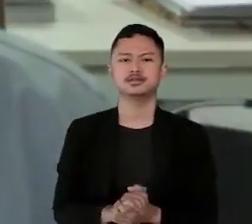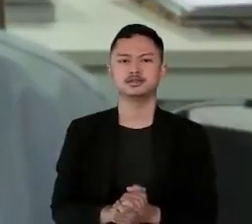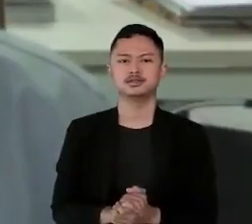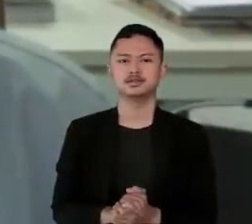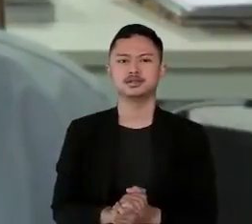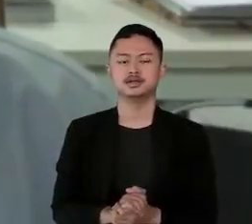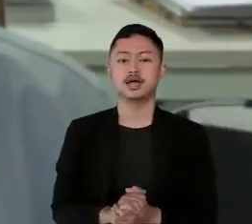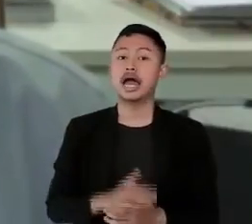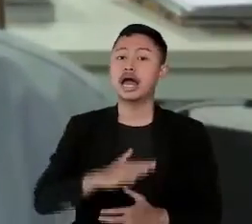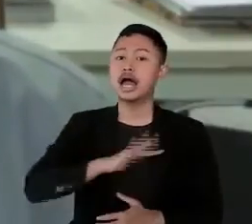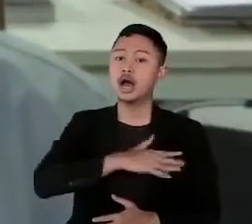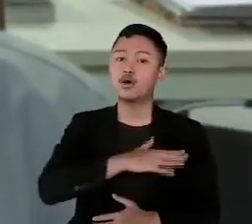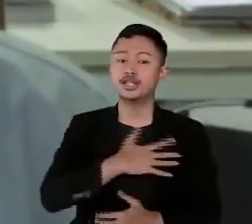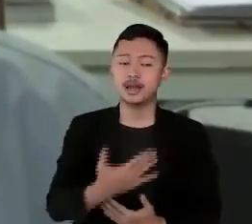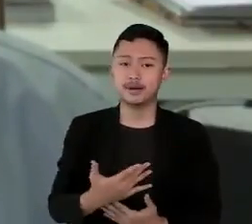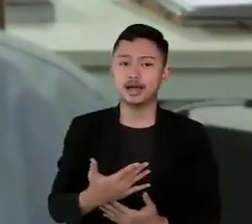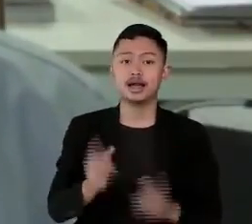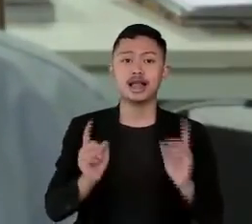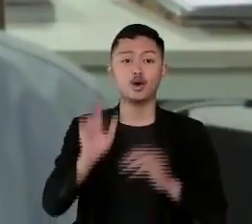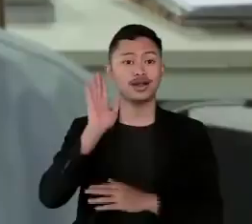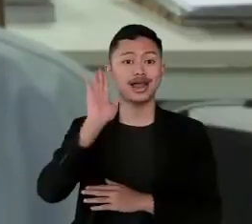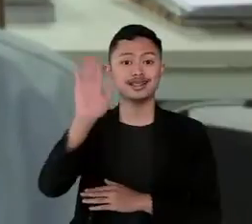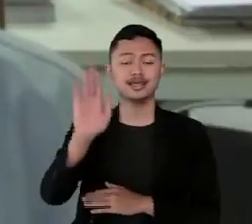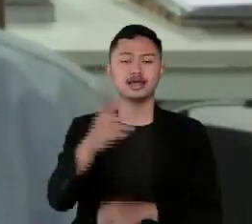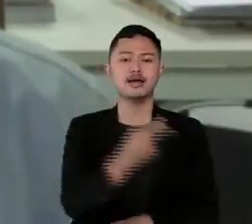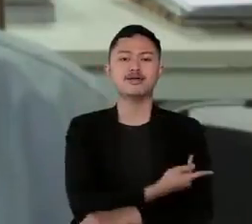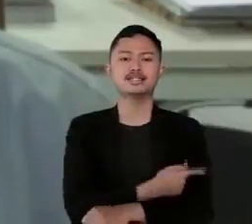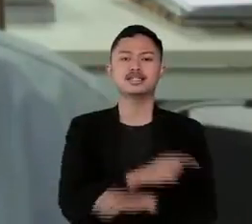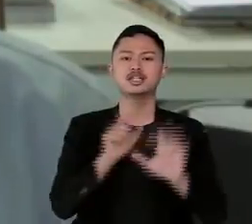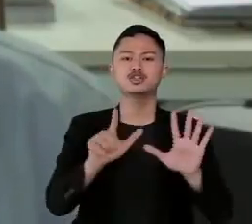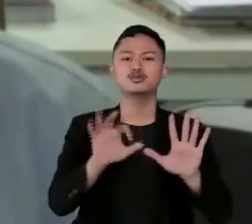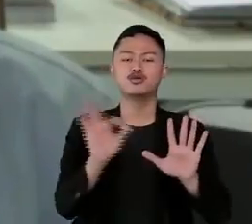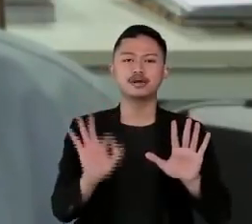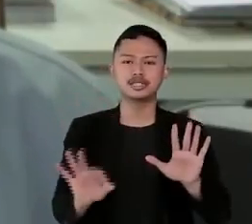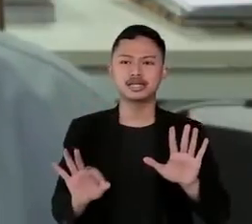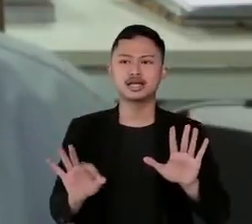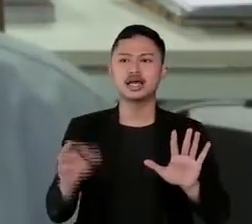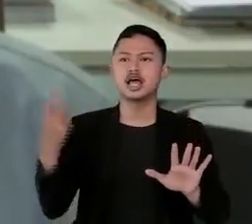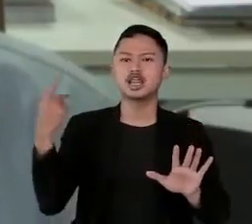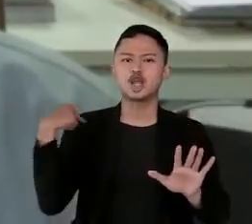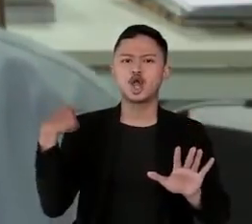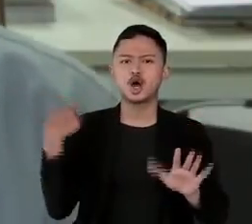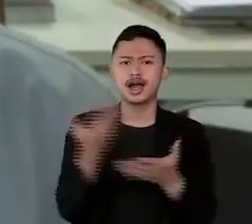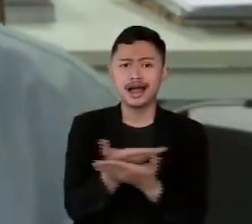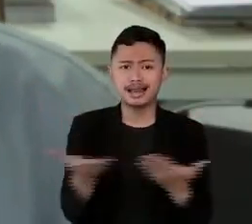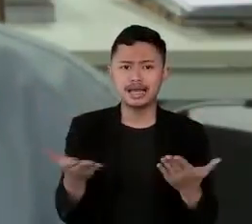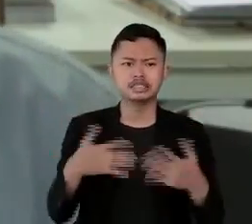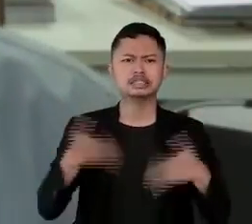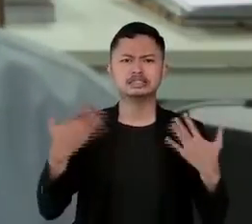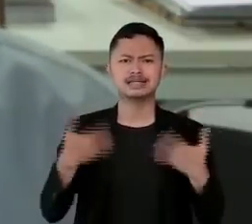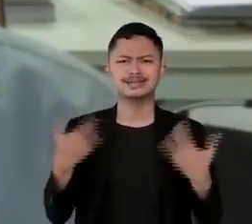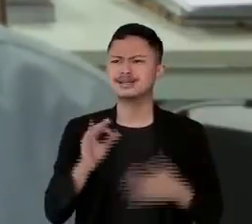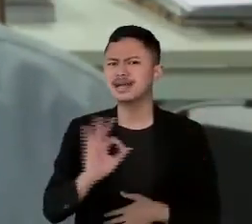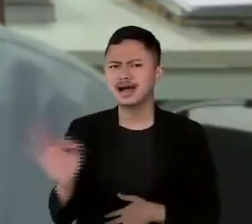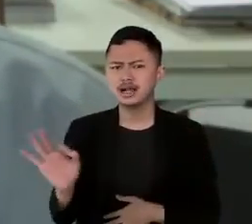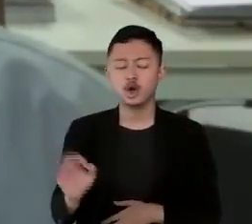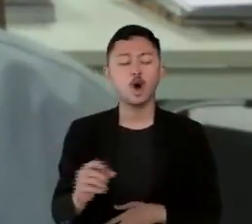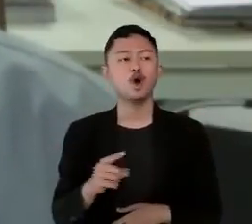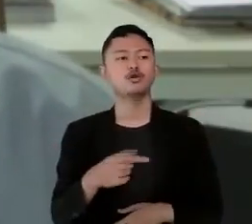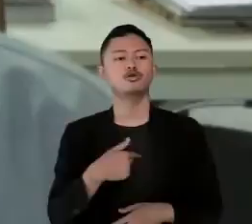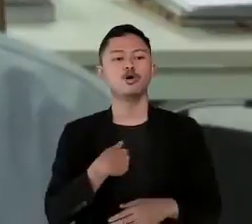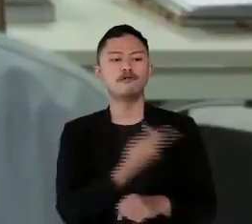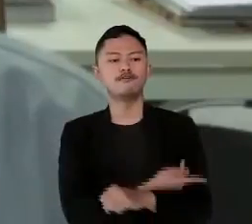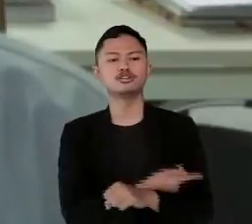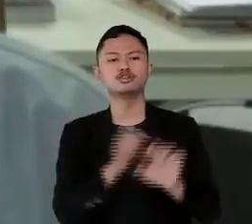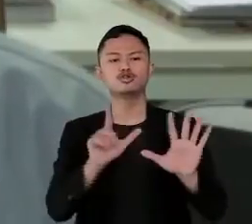vaksinasi diatas 70% please mohon jangan inforia dulu jangan uh luar negeri